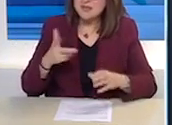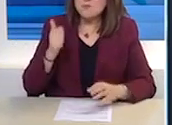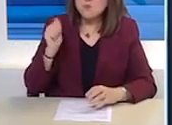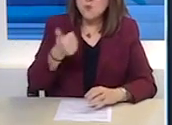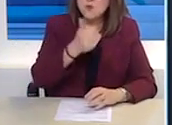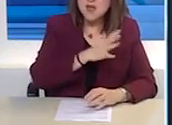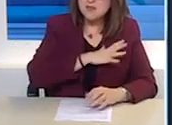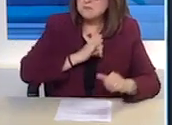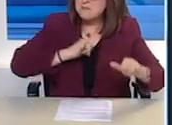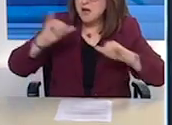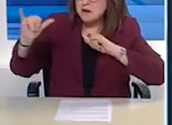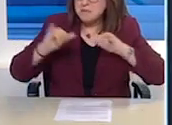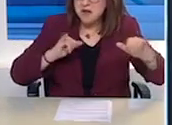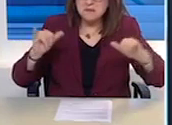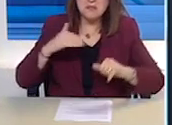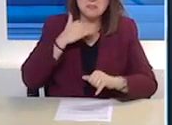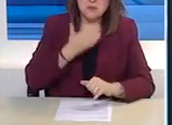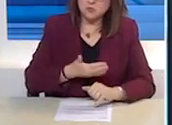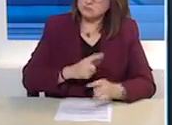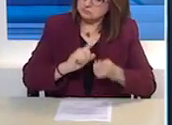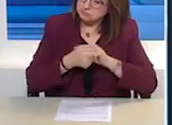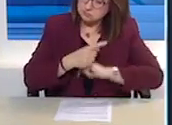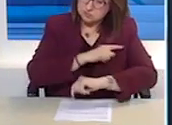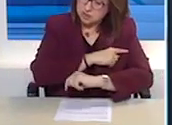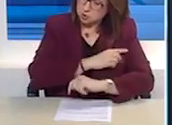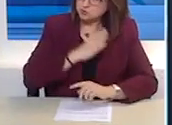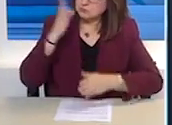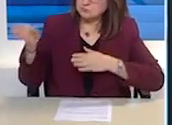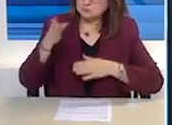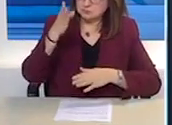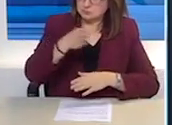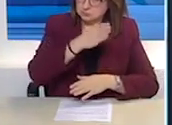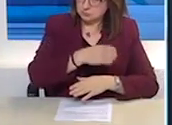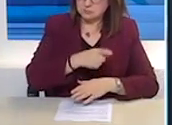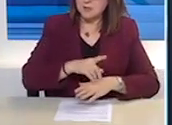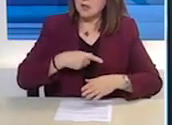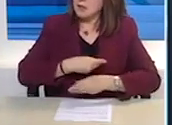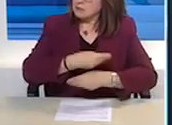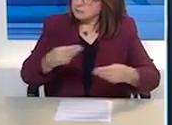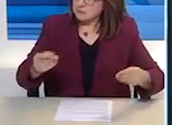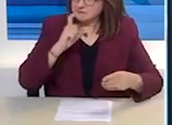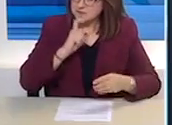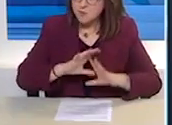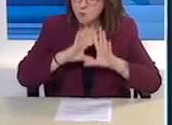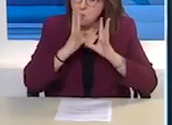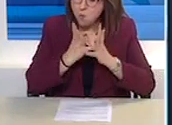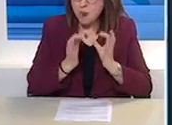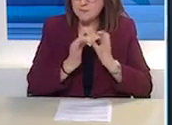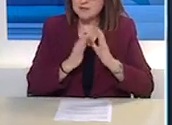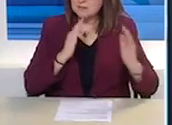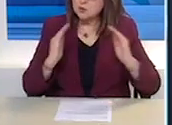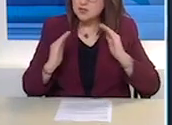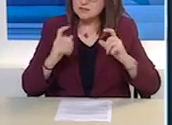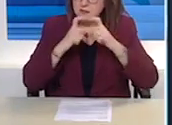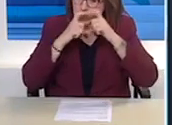σε απομακρυσμένες περιοχές της χώρας. Το υγειονομικό προσωπικό θα ευωδιαστεί με όλα τα μέτρα ατομικής προστασίας, ώστε να μην